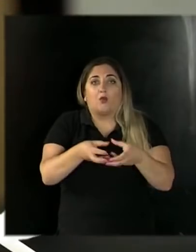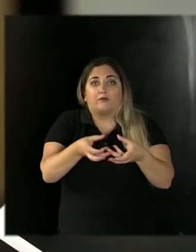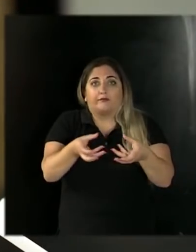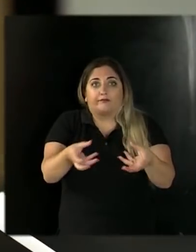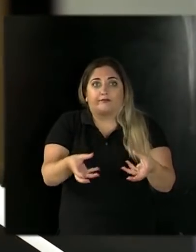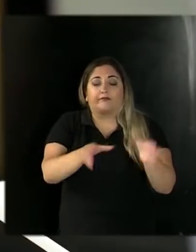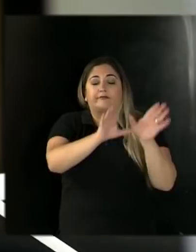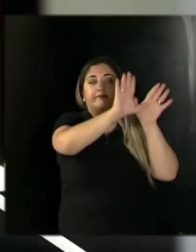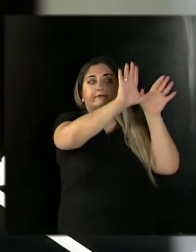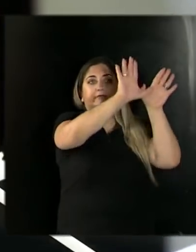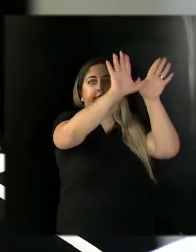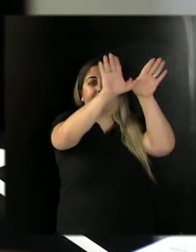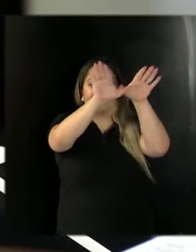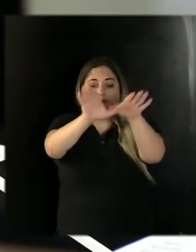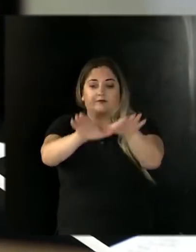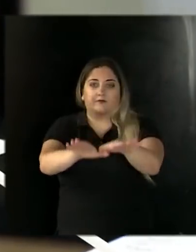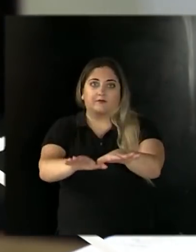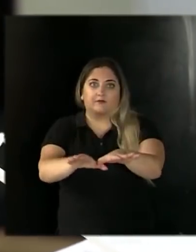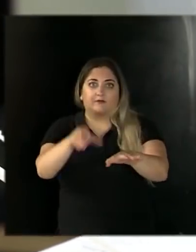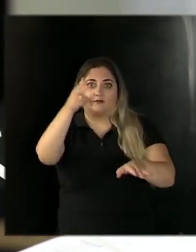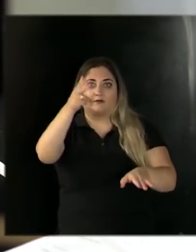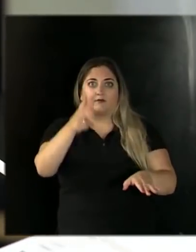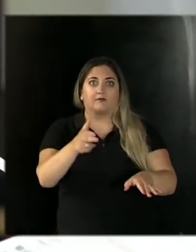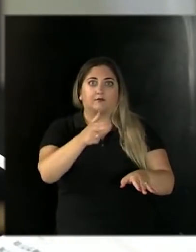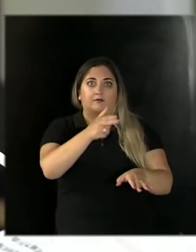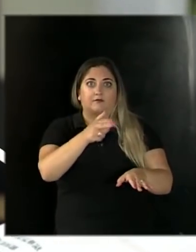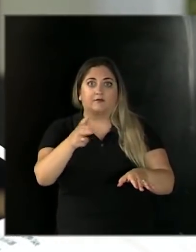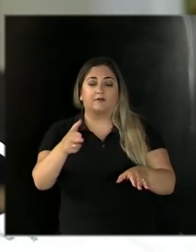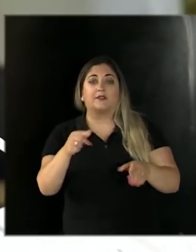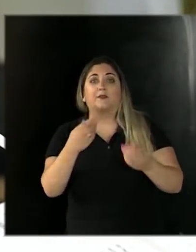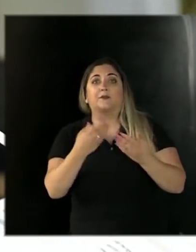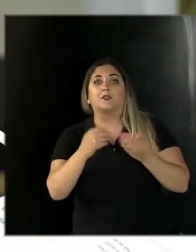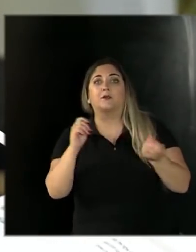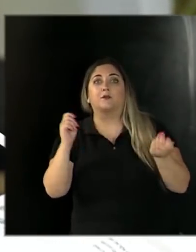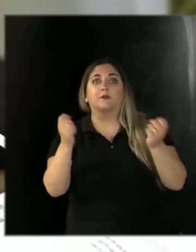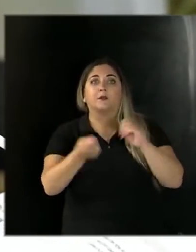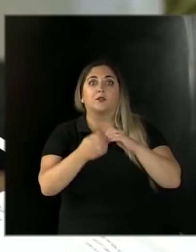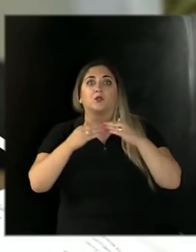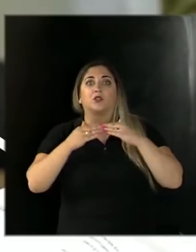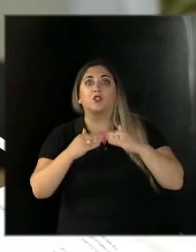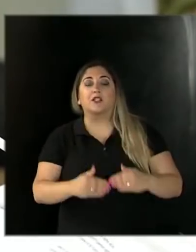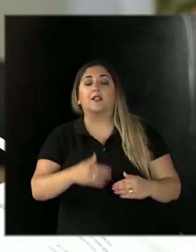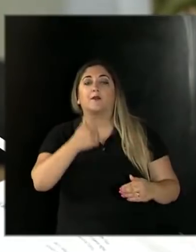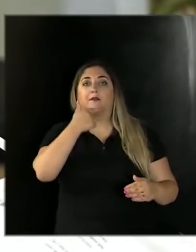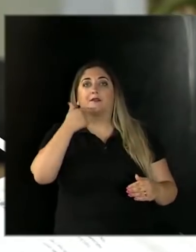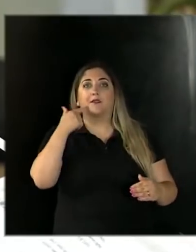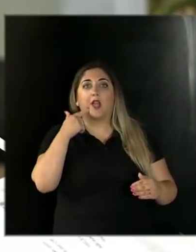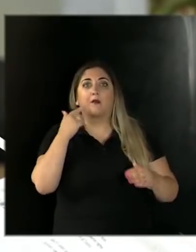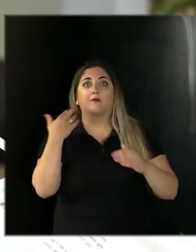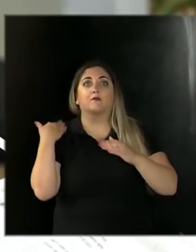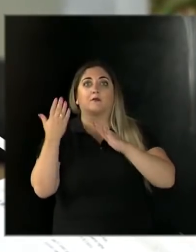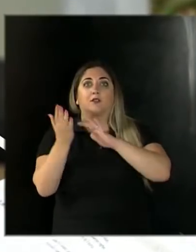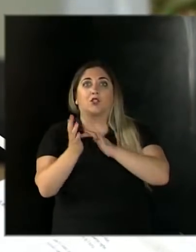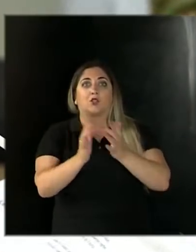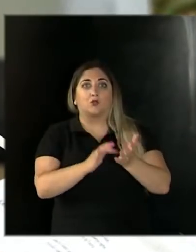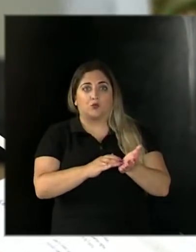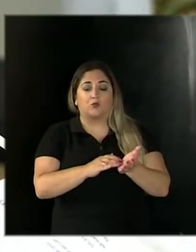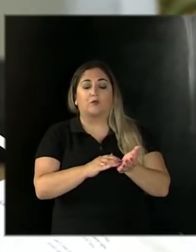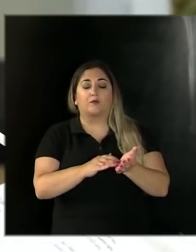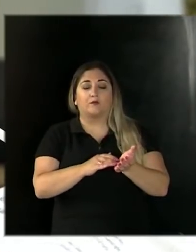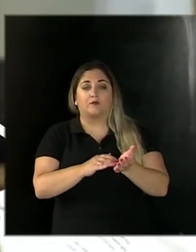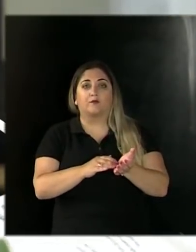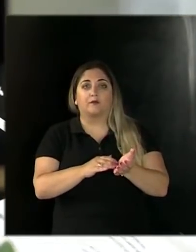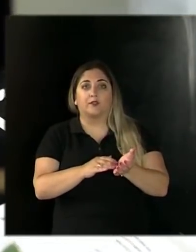bil-barka tal-Ispirtu tiegħek biex isiru għalina il-ġisem u d-demm ta' Sidna Ġesu